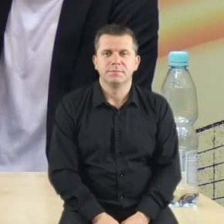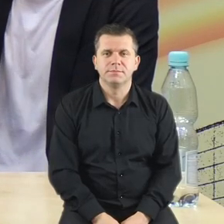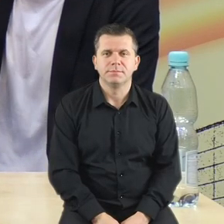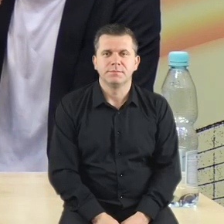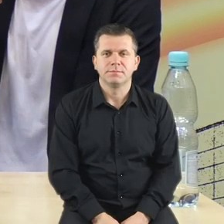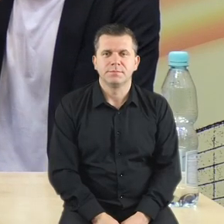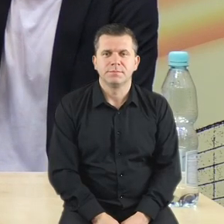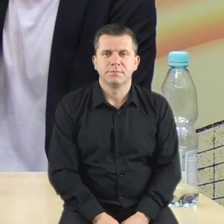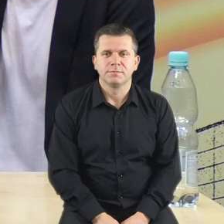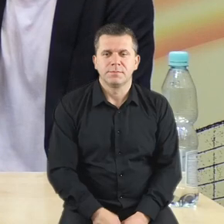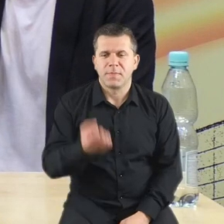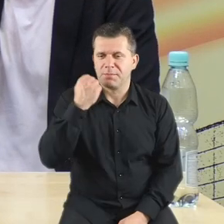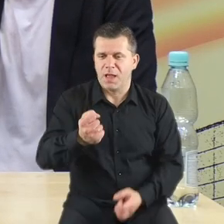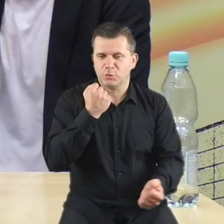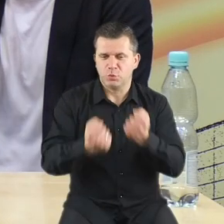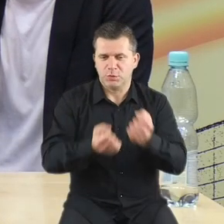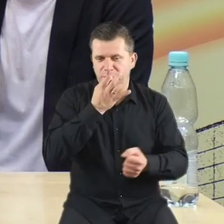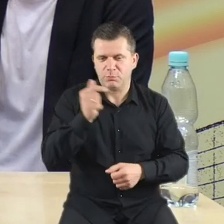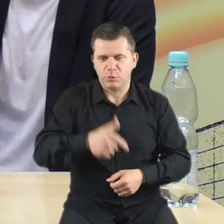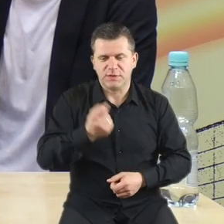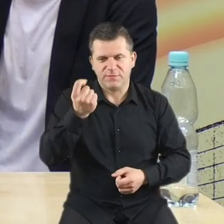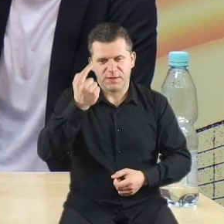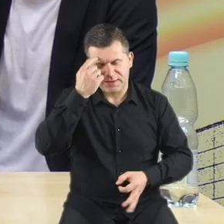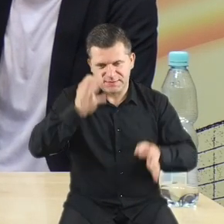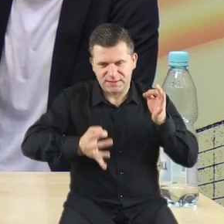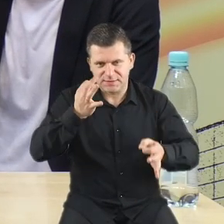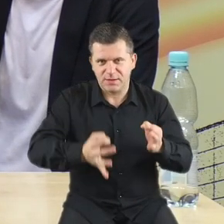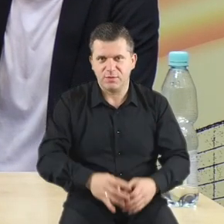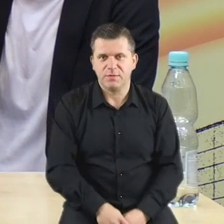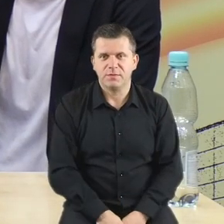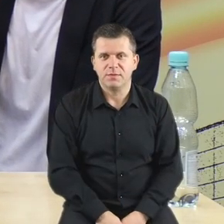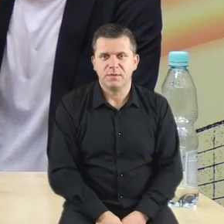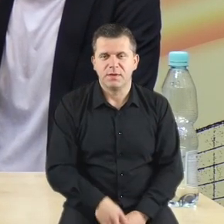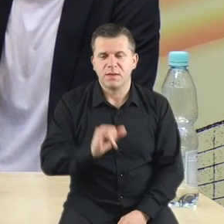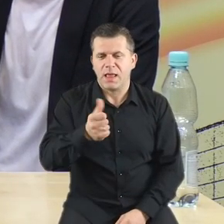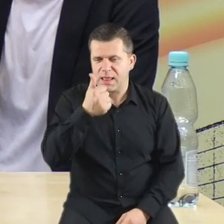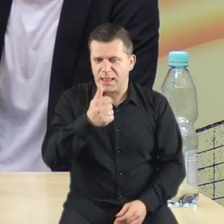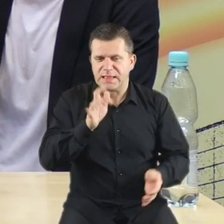To jest bardzo trudne pytanie. Muszę chwilę się zastanowić. Jaką cechę jedną?